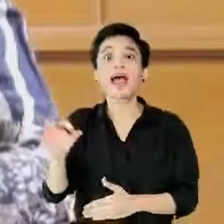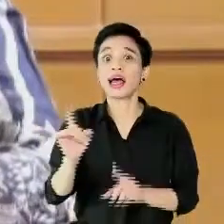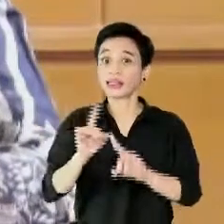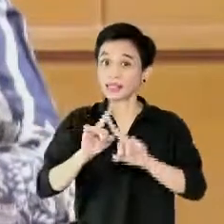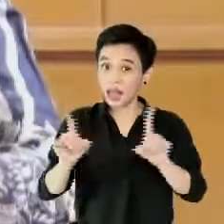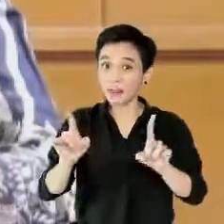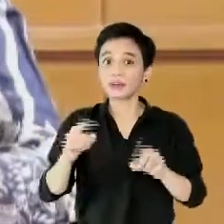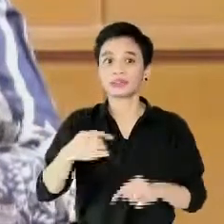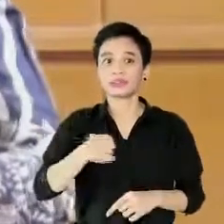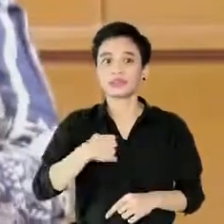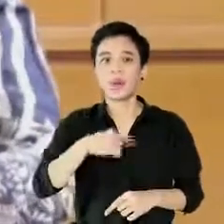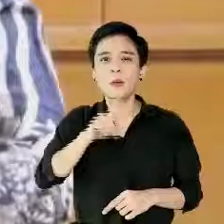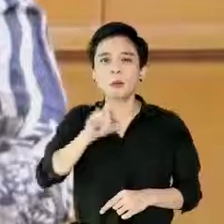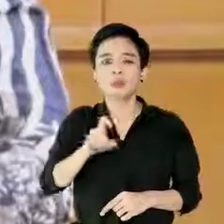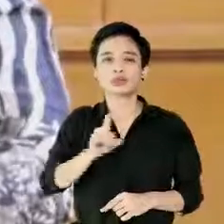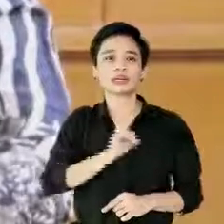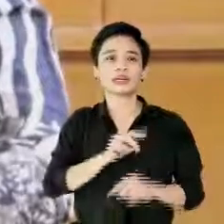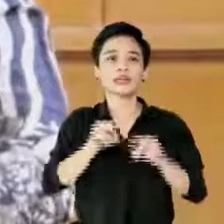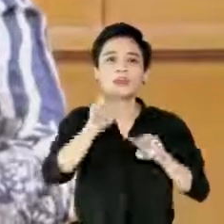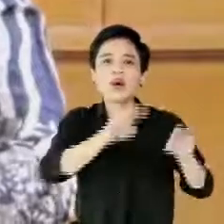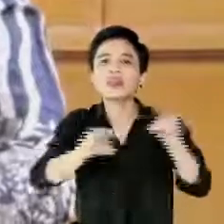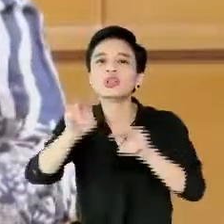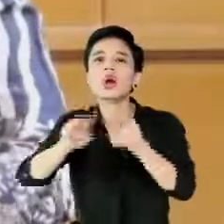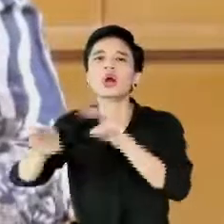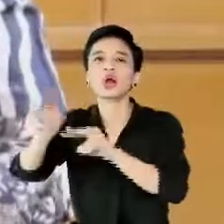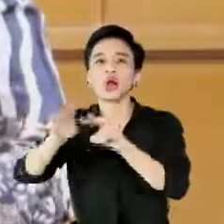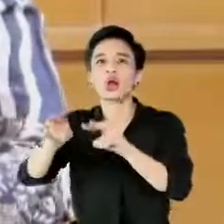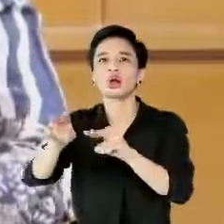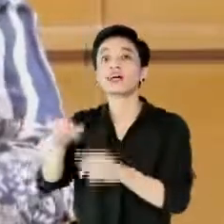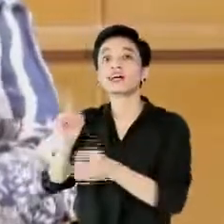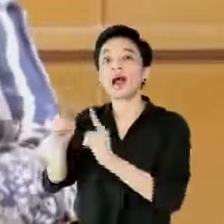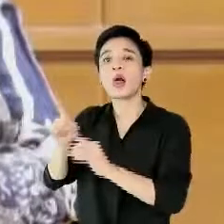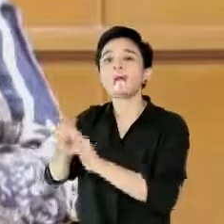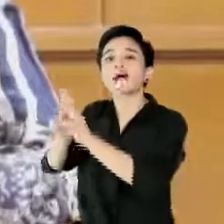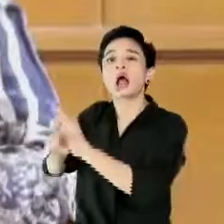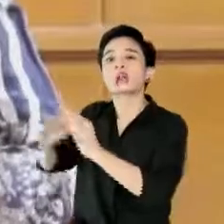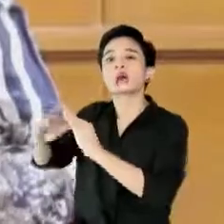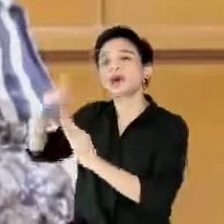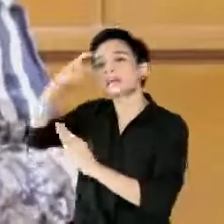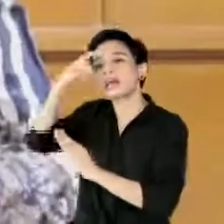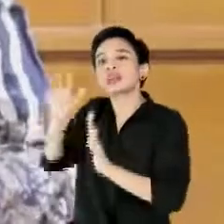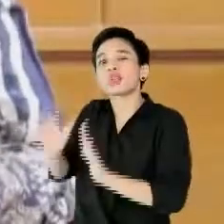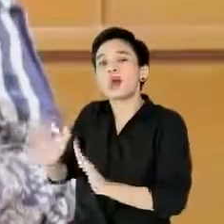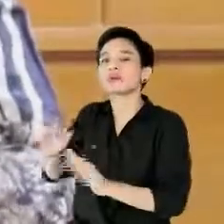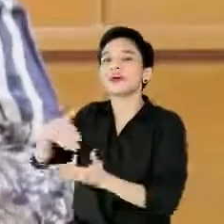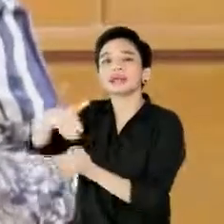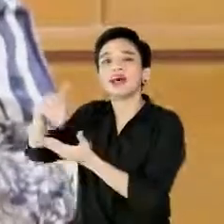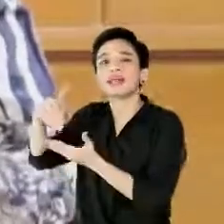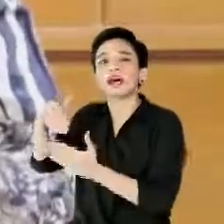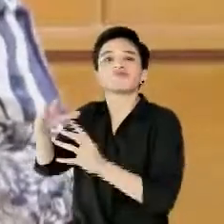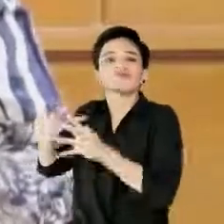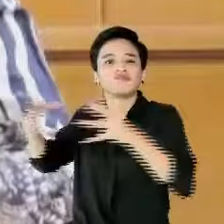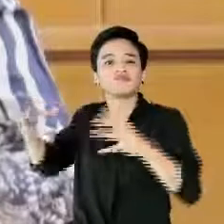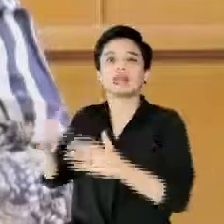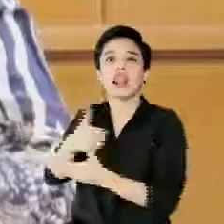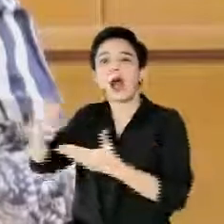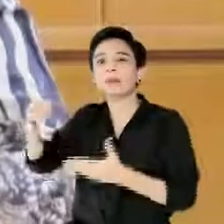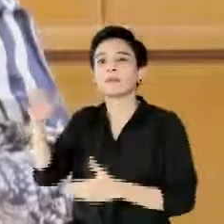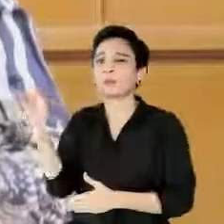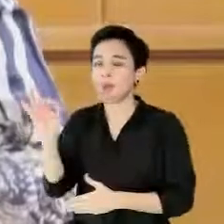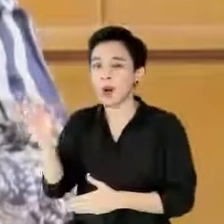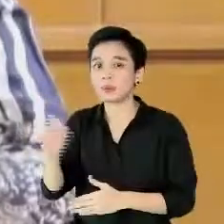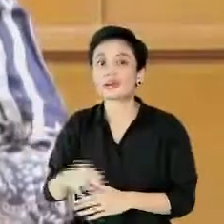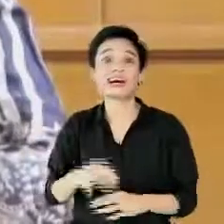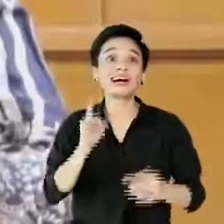upaya untuk memonitor apakah kasus sudah mulai melandai atau turun nah khusus untuk yang cd-nya di